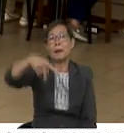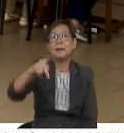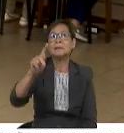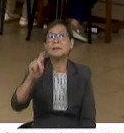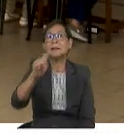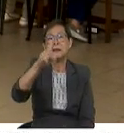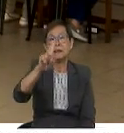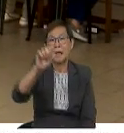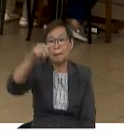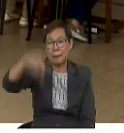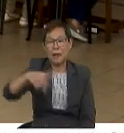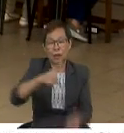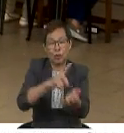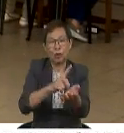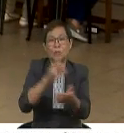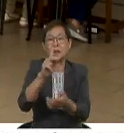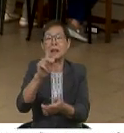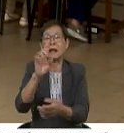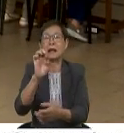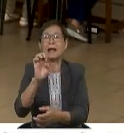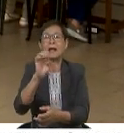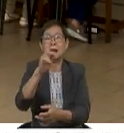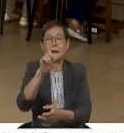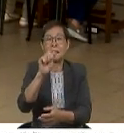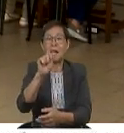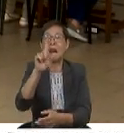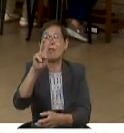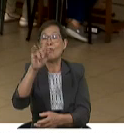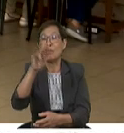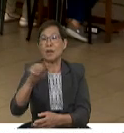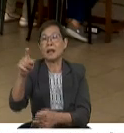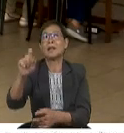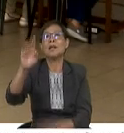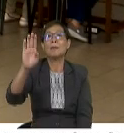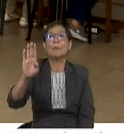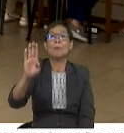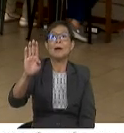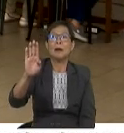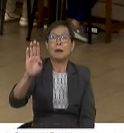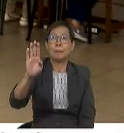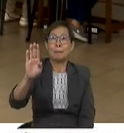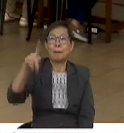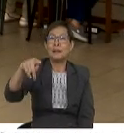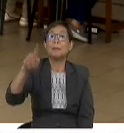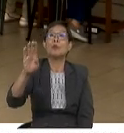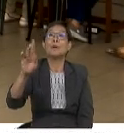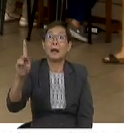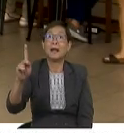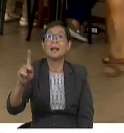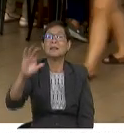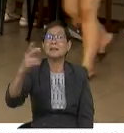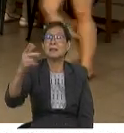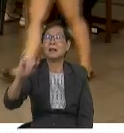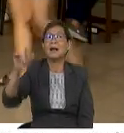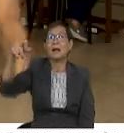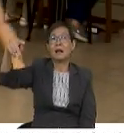Demokratik DAP Dr. Kelvin Yi, calon daripada Parti Bumi Kejalang Chai Kwe Kun dan juga calon daripada Parti Aspirasi